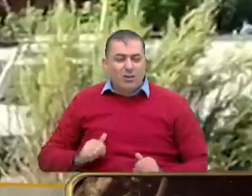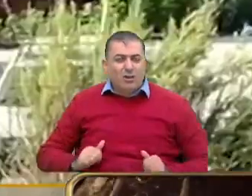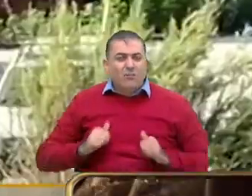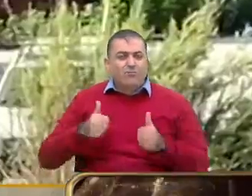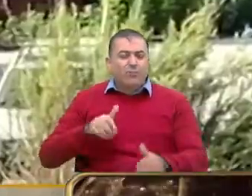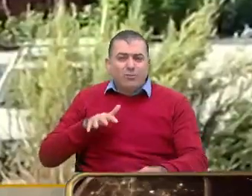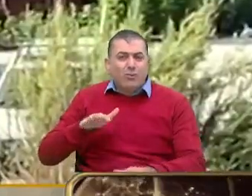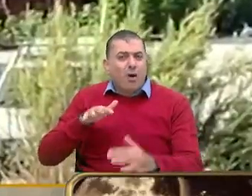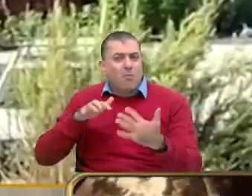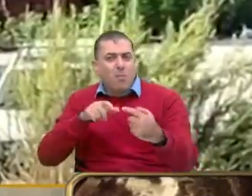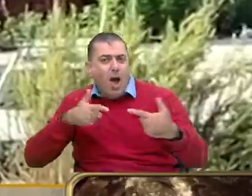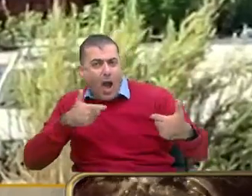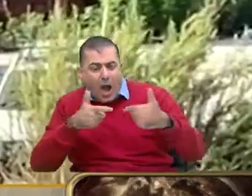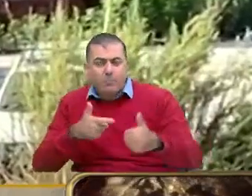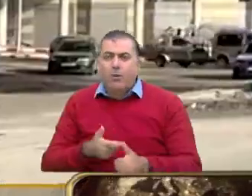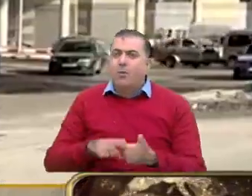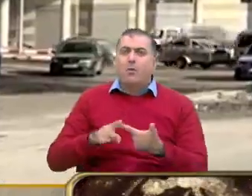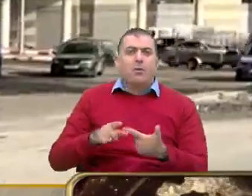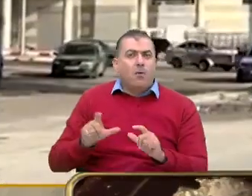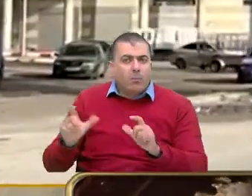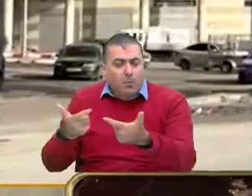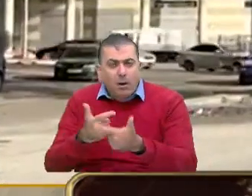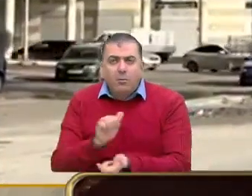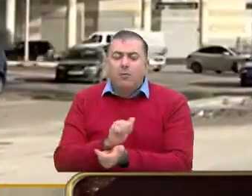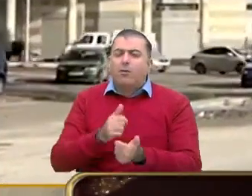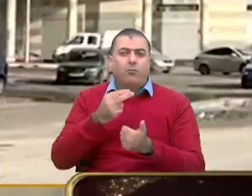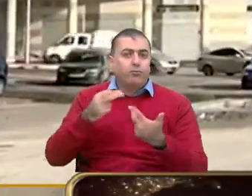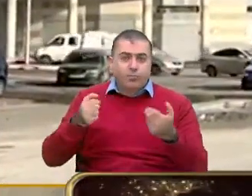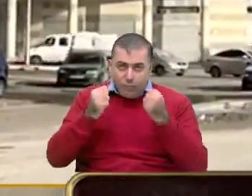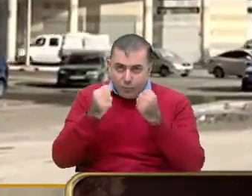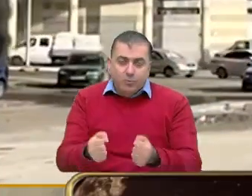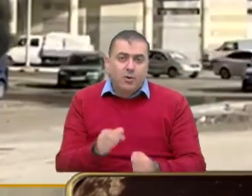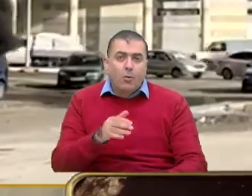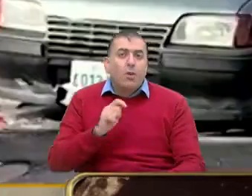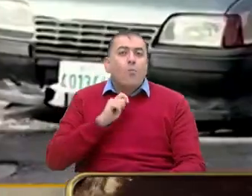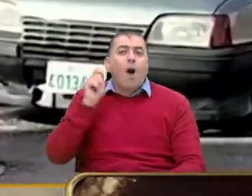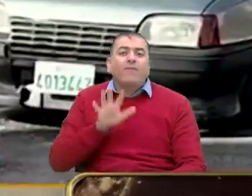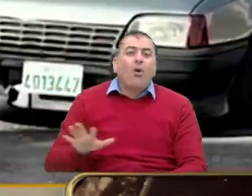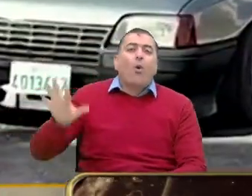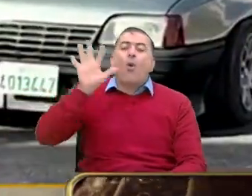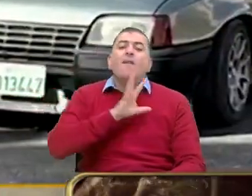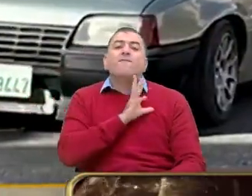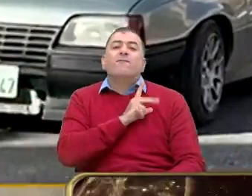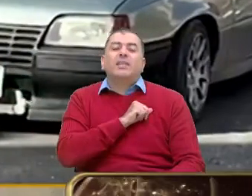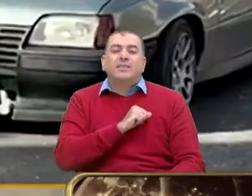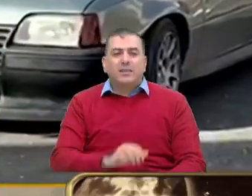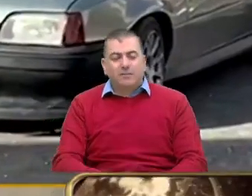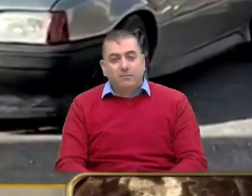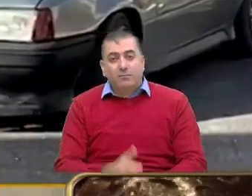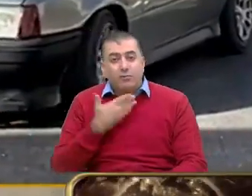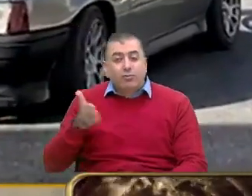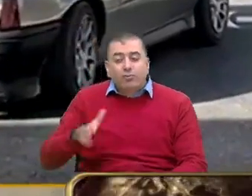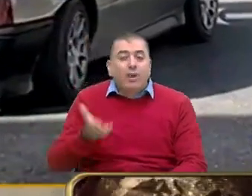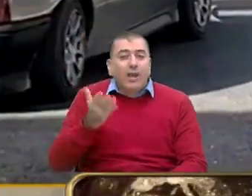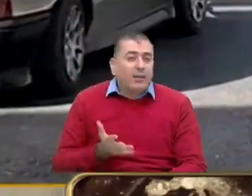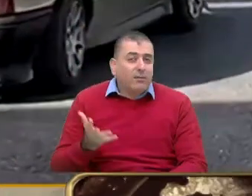واشتباكات ومواجهات عنيفة خاصة في كافة محافظات الضفة الغربية. استشهد على